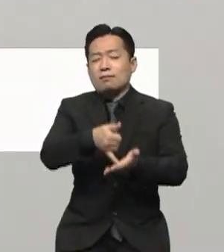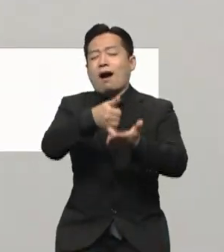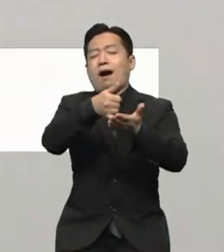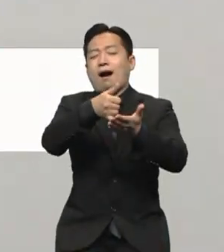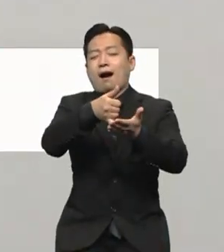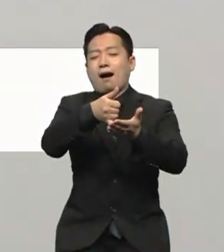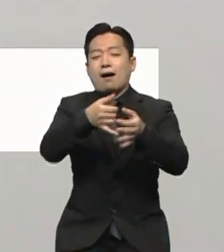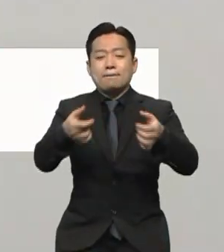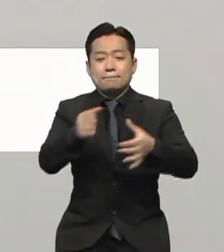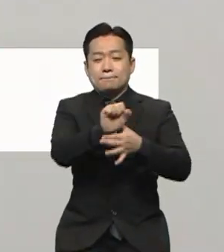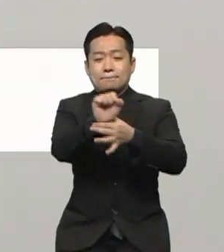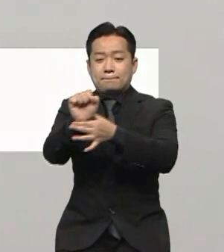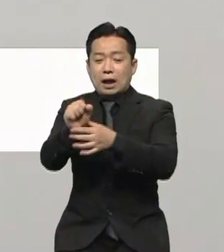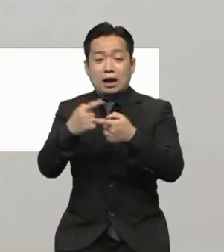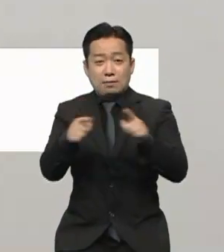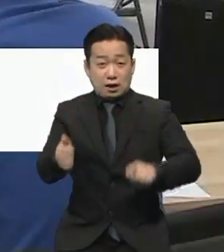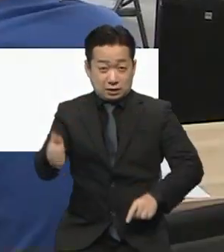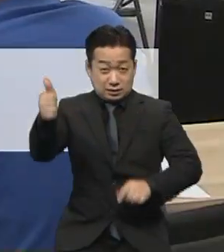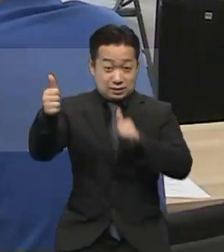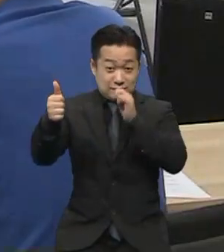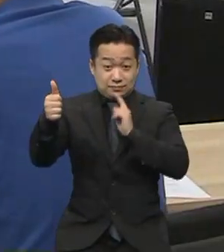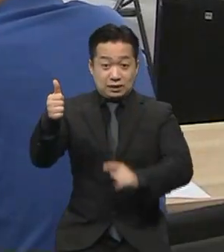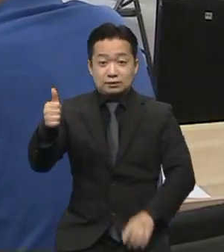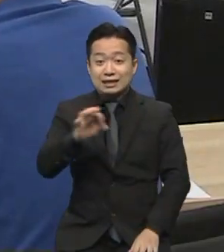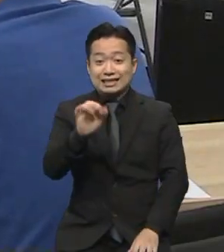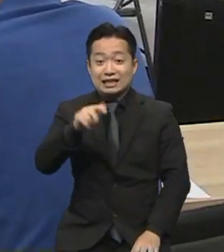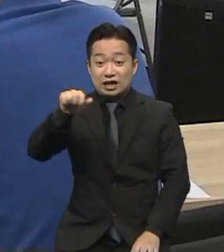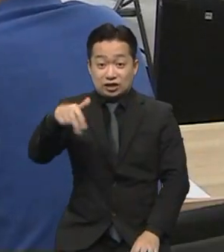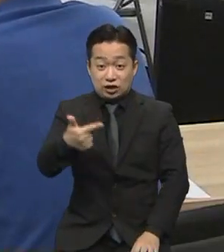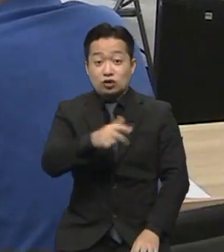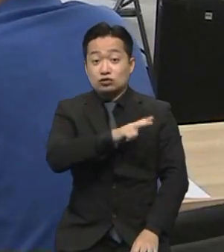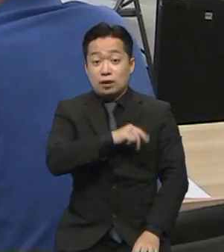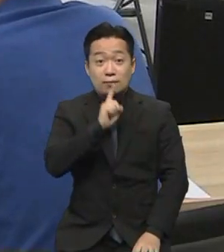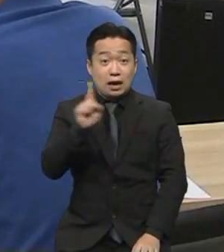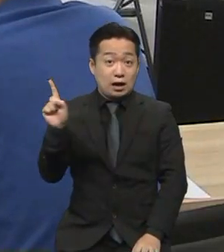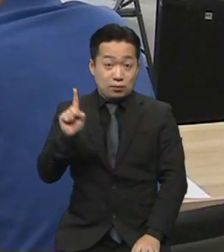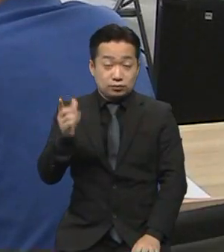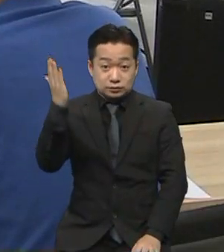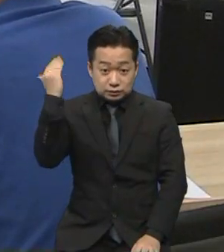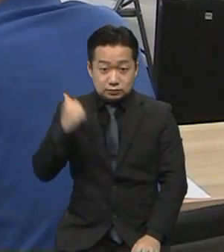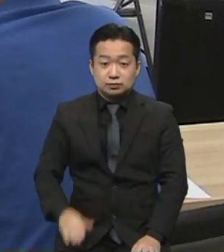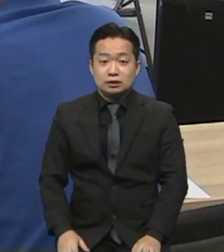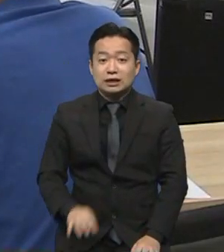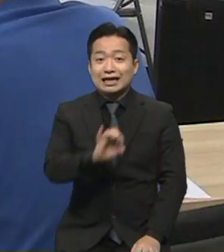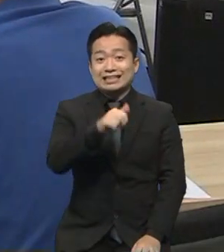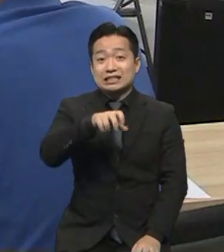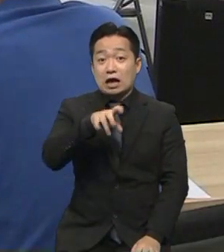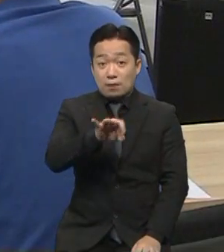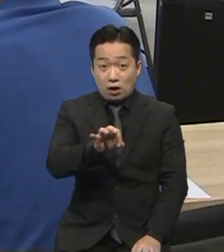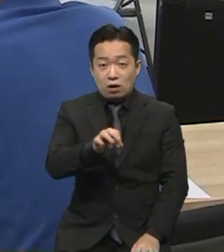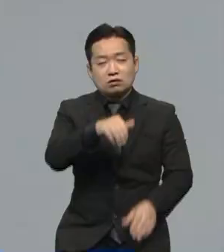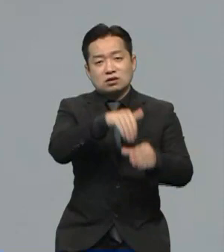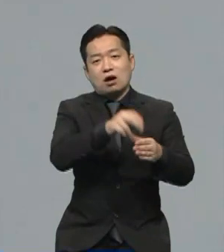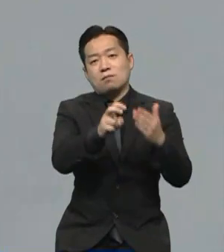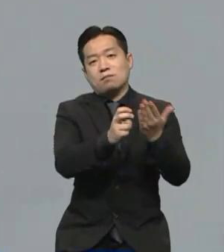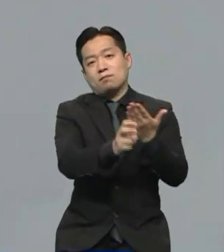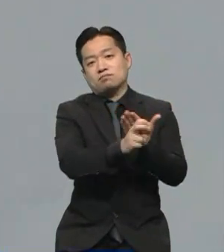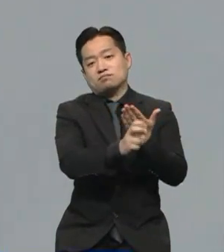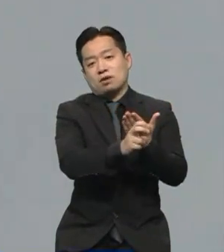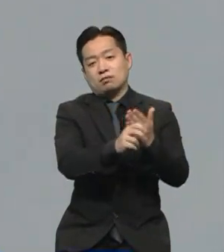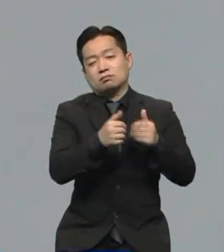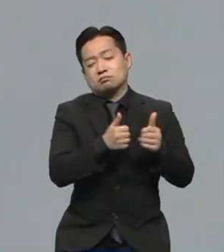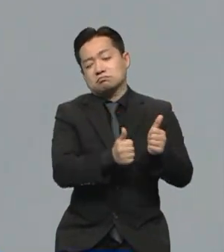세계인들의 평가도 높아졌습니다. 이낙연 후보 측은 지난 2019년 이재명 후보가 선거법 위반 혐의로